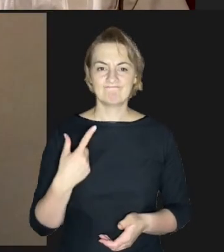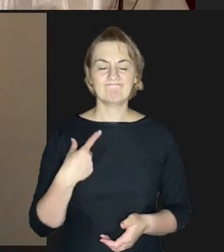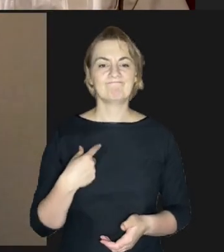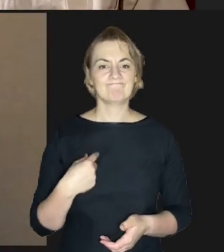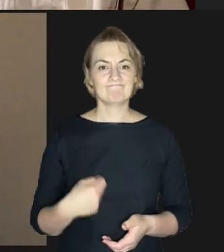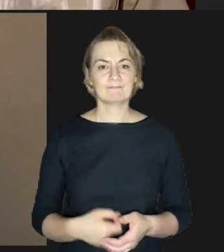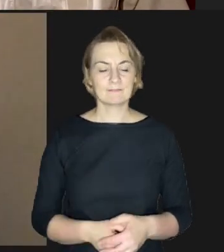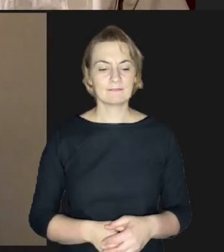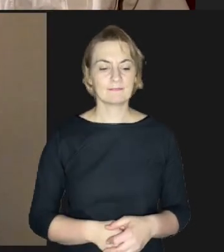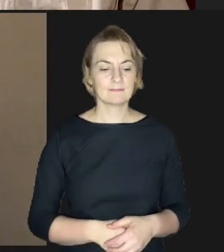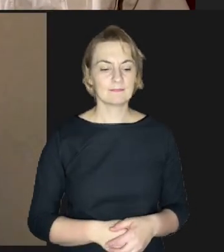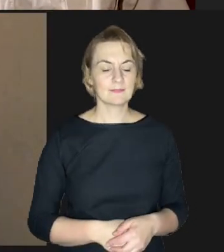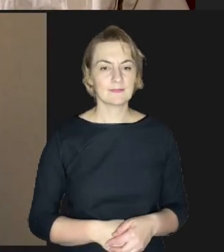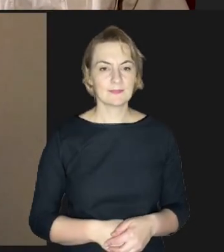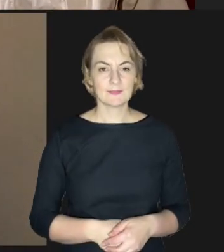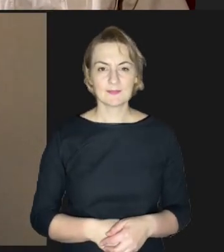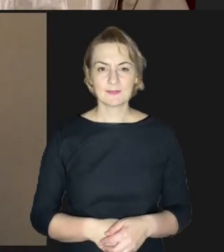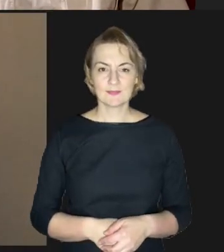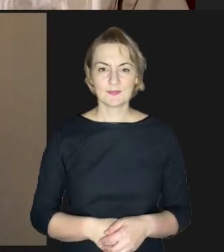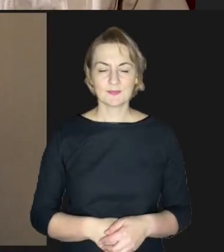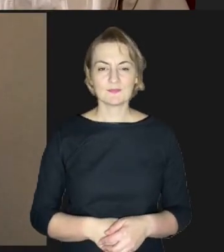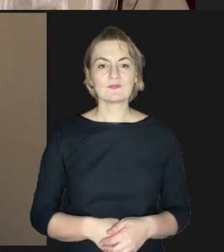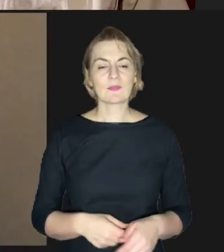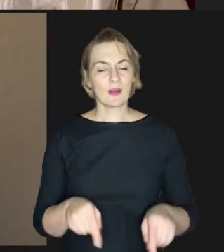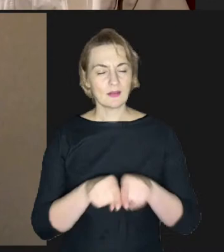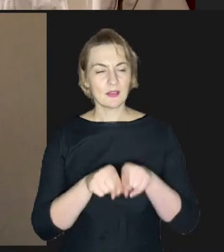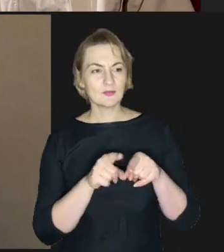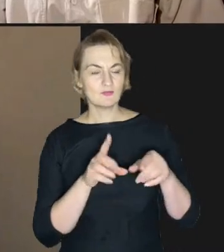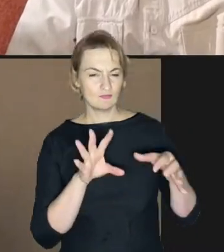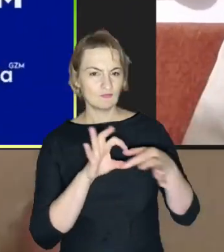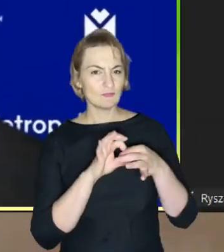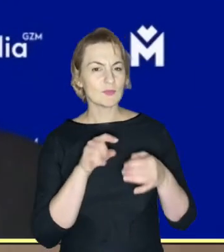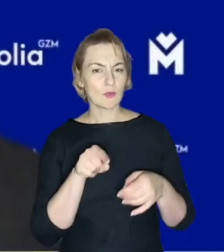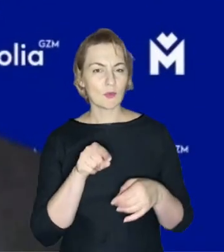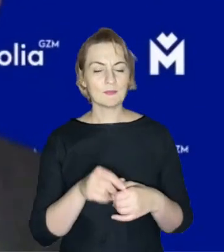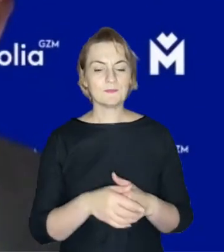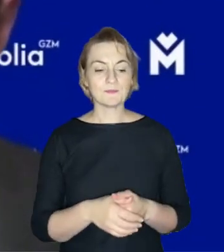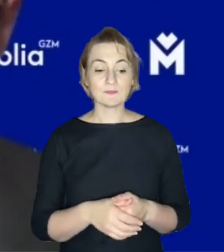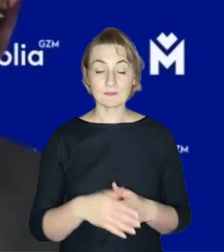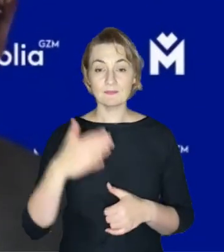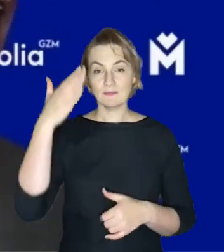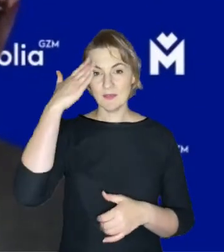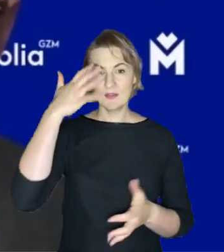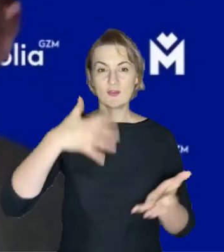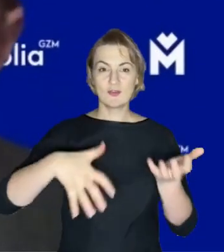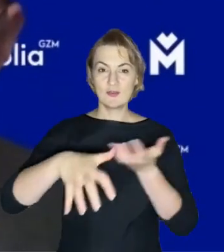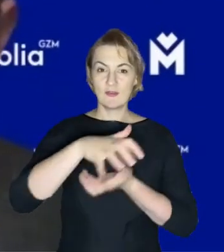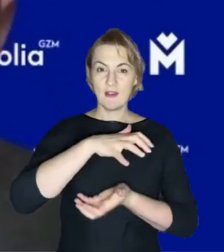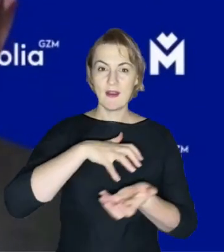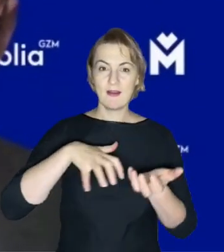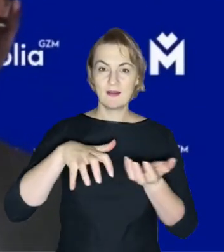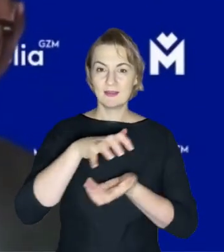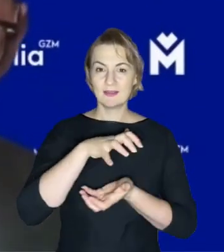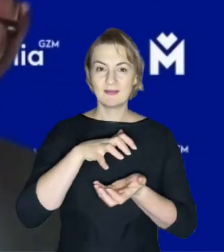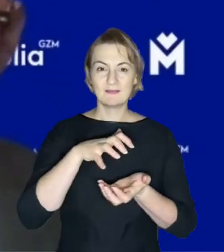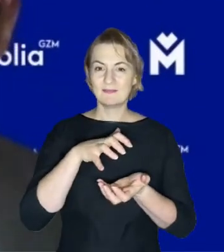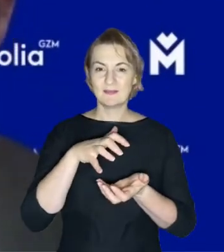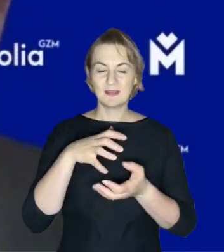To ja w nawiązaniu też chyba do tego. Wiemy doskonale, że świat, szczególnie ten nasz świat polski, jest skrajnie